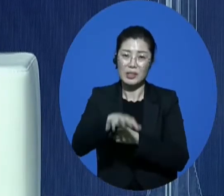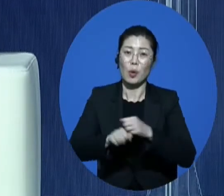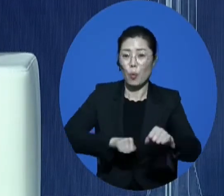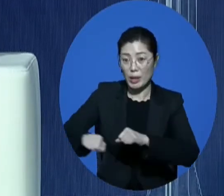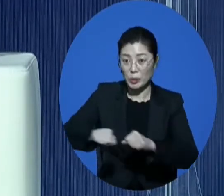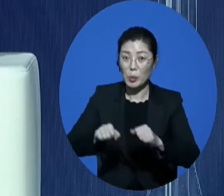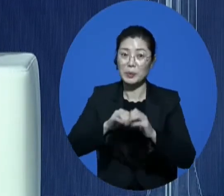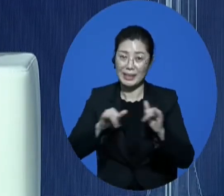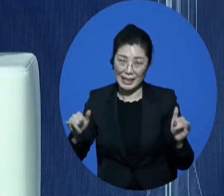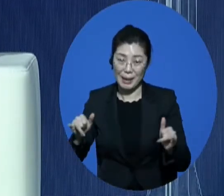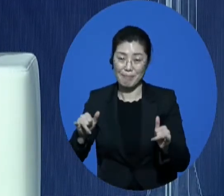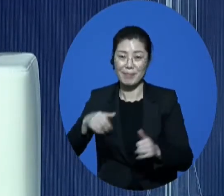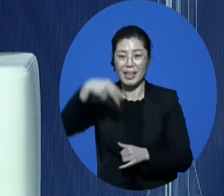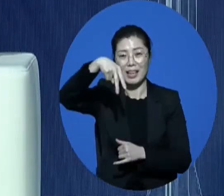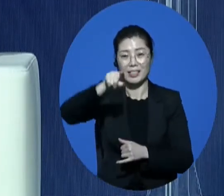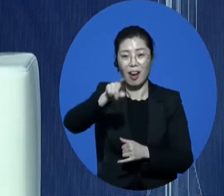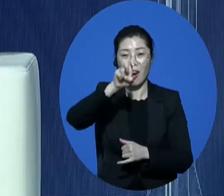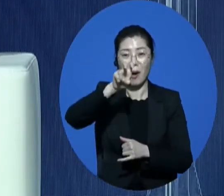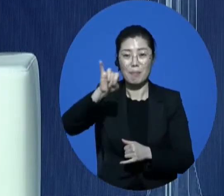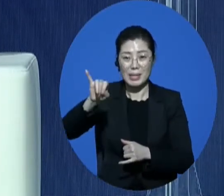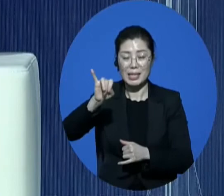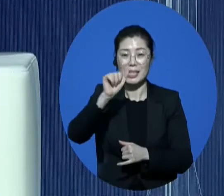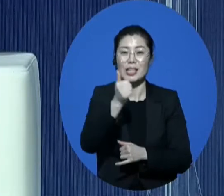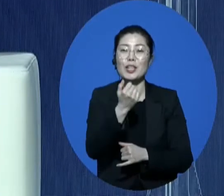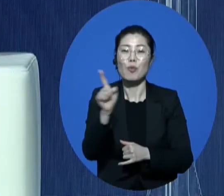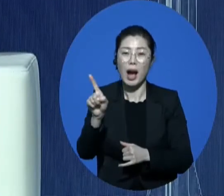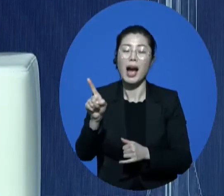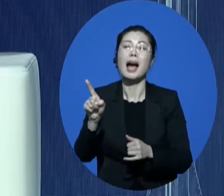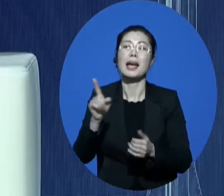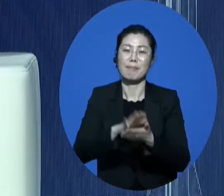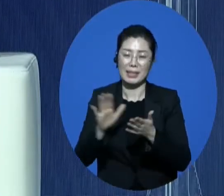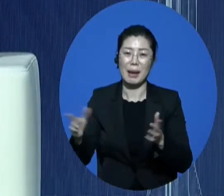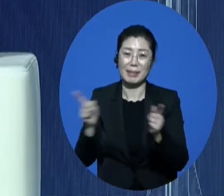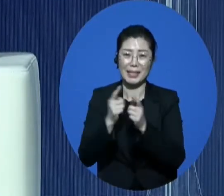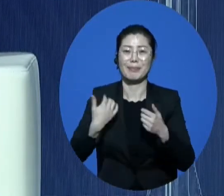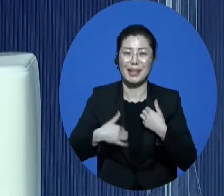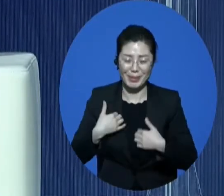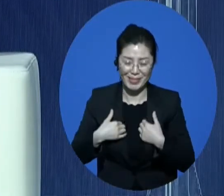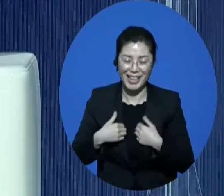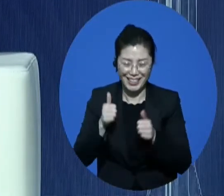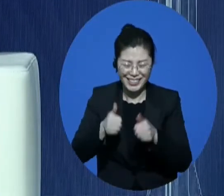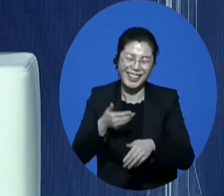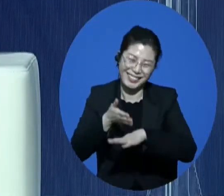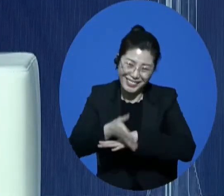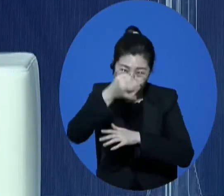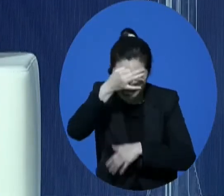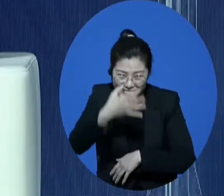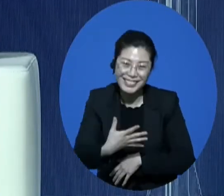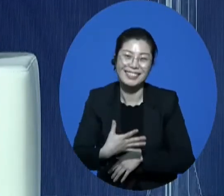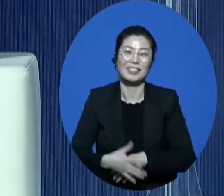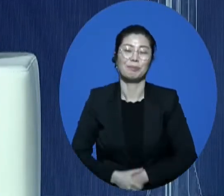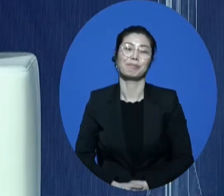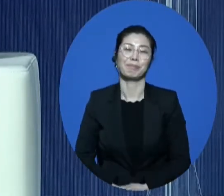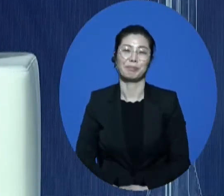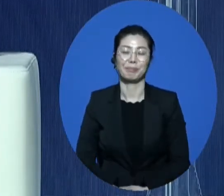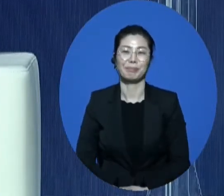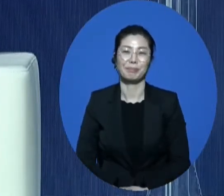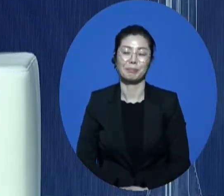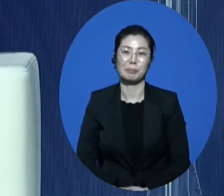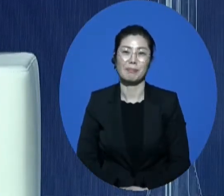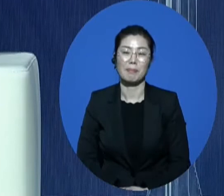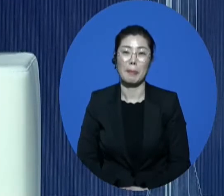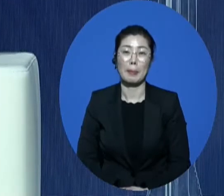있는 서미화입니다. 만나서 반갑습니다. 인사가 늦었습니다. 네.